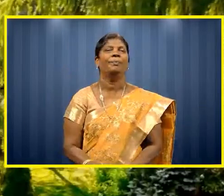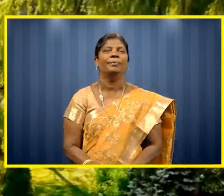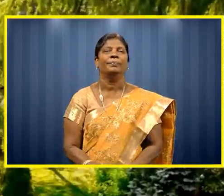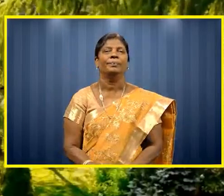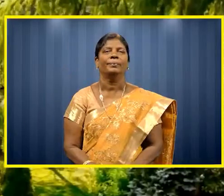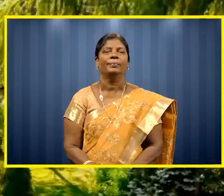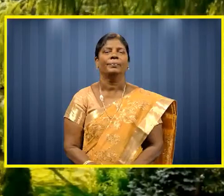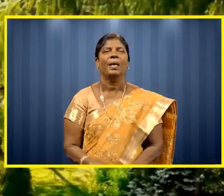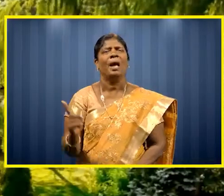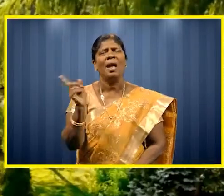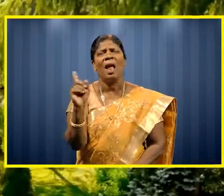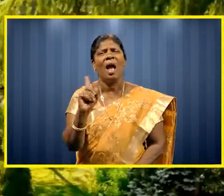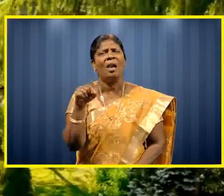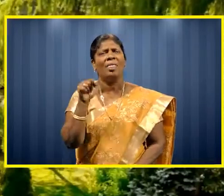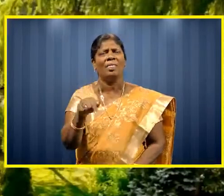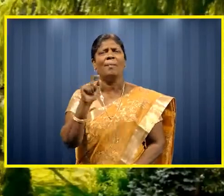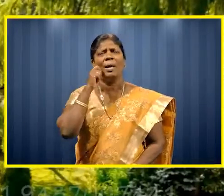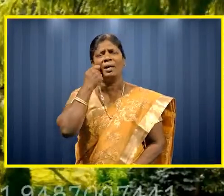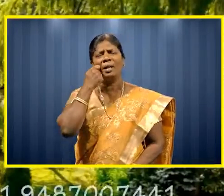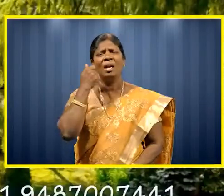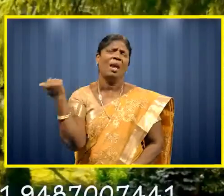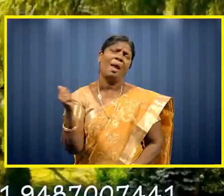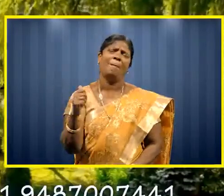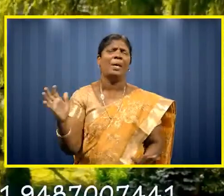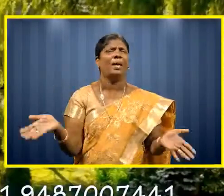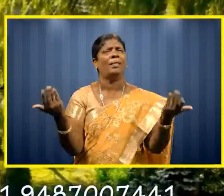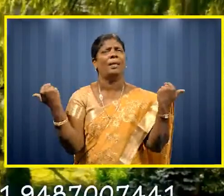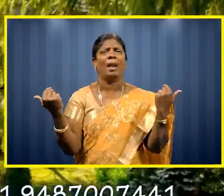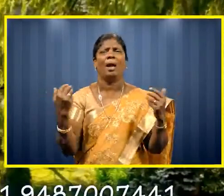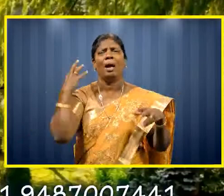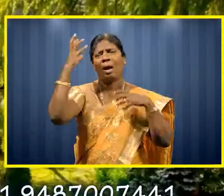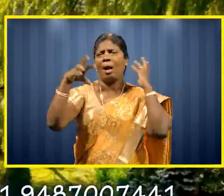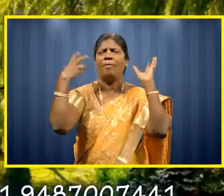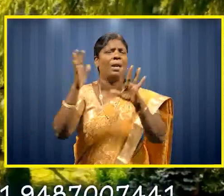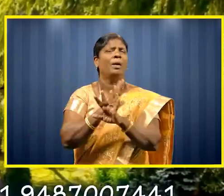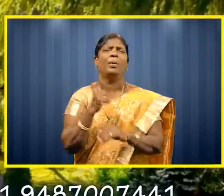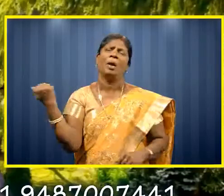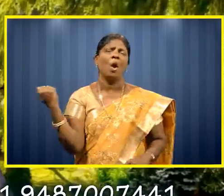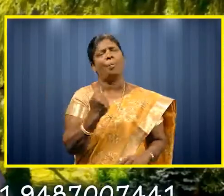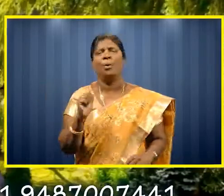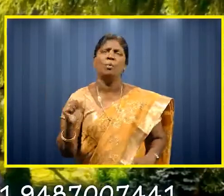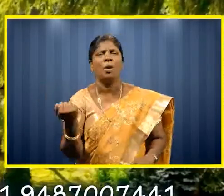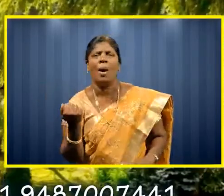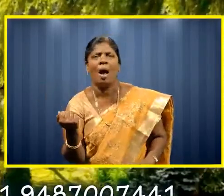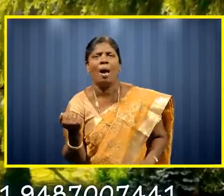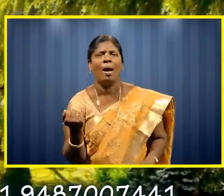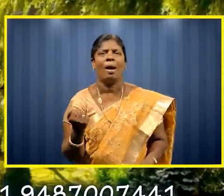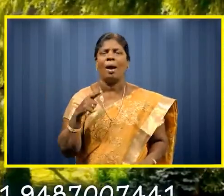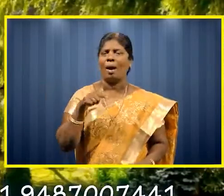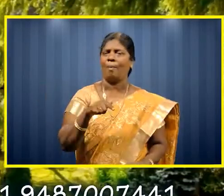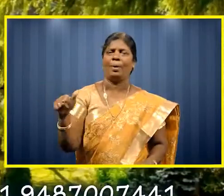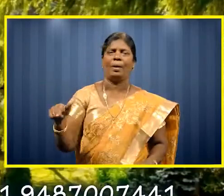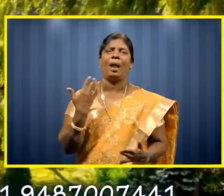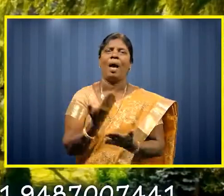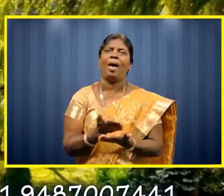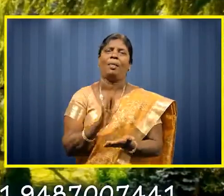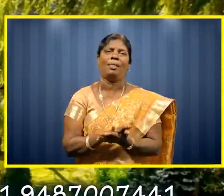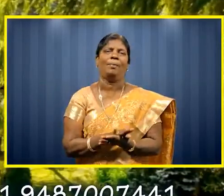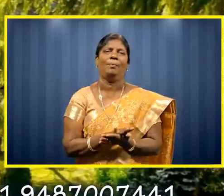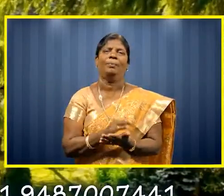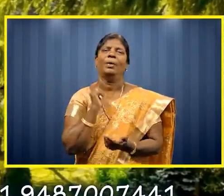இல்லை. யார் இந்த மனிதன்? எது எப்படி இருந்தாலும் கவலைப்படாமல் எப்படி இருக்க முடியும்? அதனுடைய